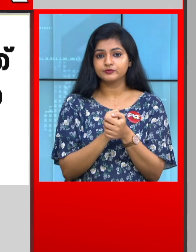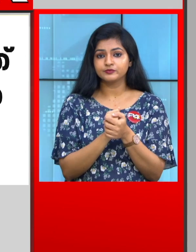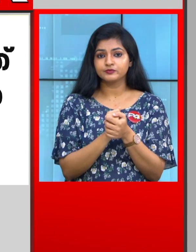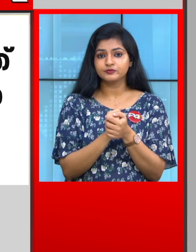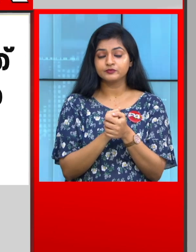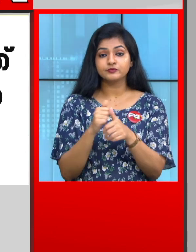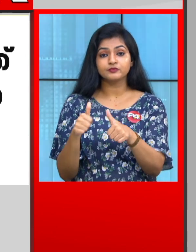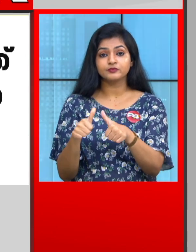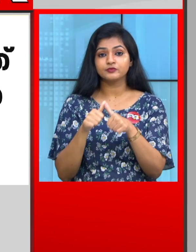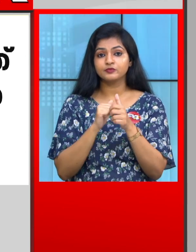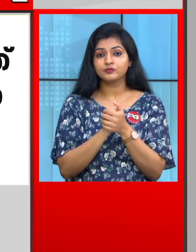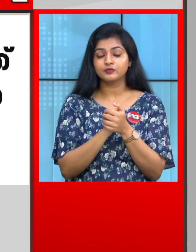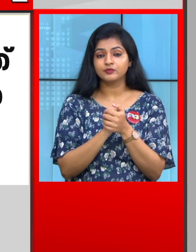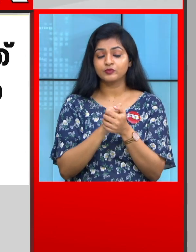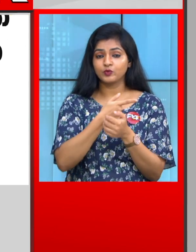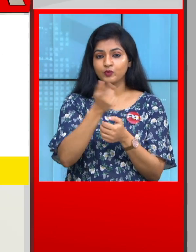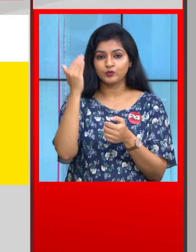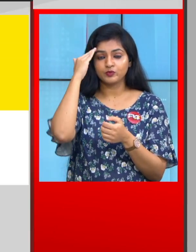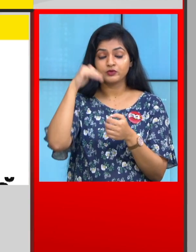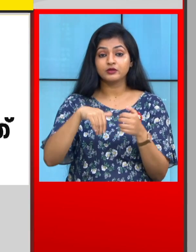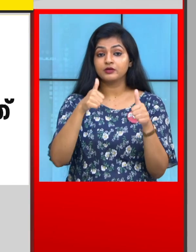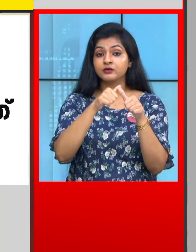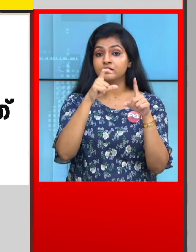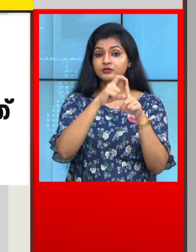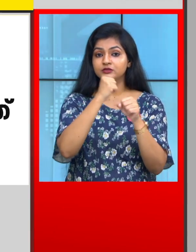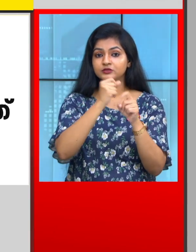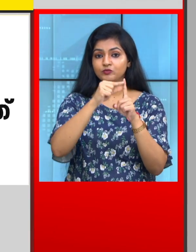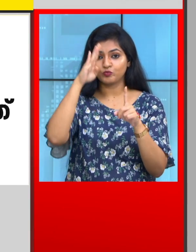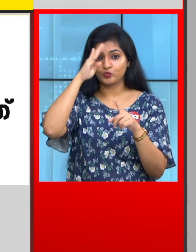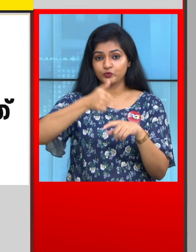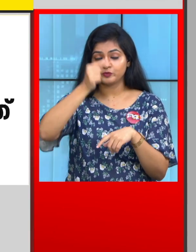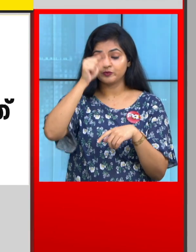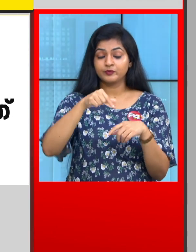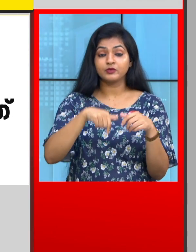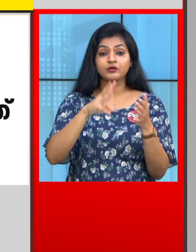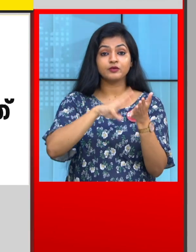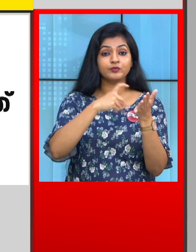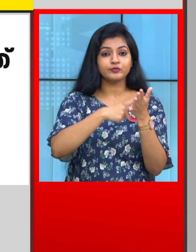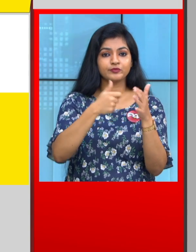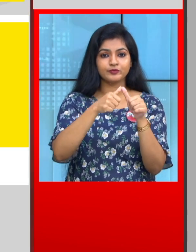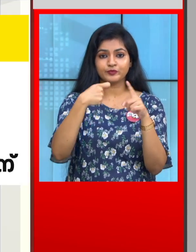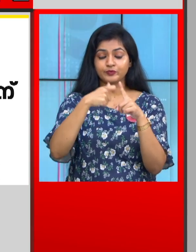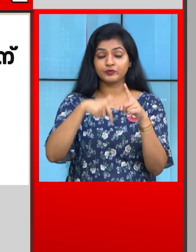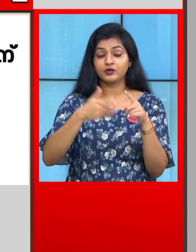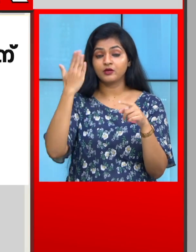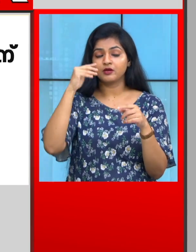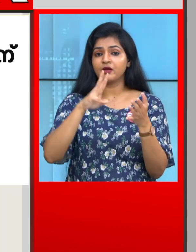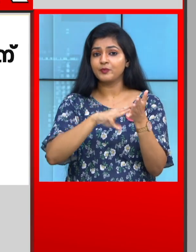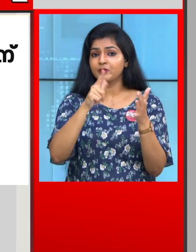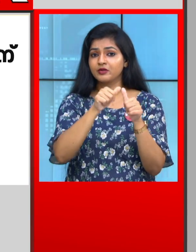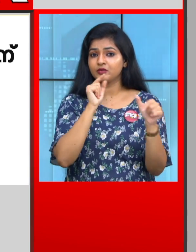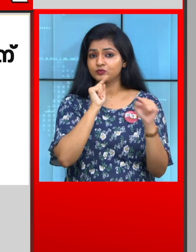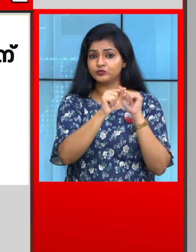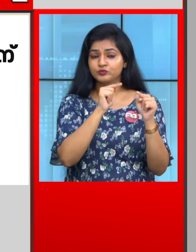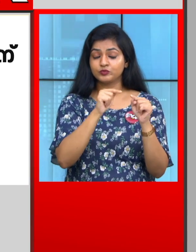ഉന്മേഷ, നമുക്കറിയാം, നിലവിൽ ADGP MR അജിത് കുമാർ PV അൻവർ MLAയുമായി ബന്ധപ്പെട്ട് അദ്ദേഹം തൊടുത്തുവിട്ട ആരോപണങ്ങൾ അത്